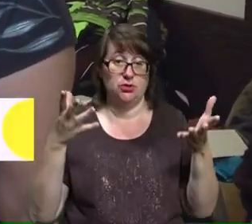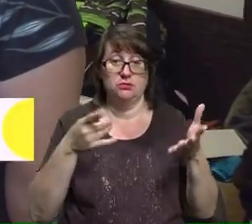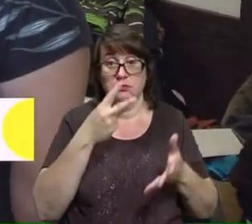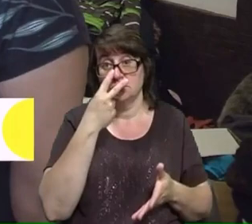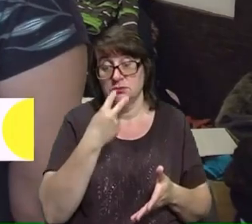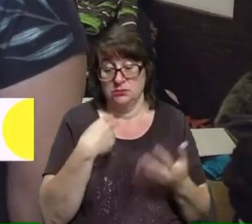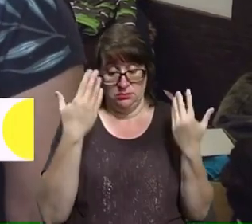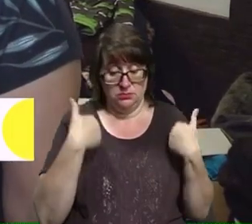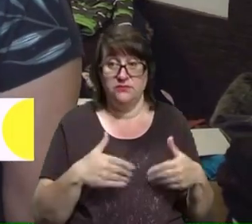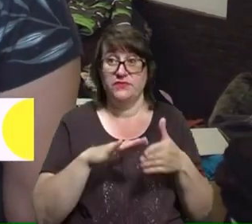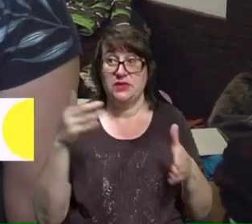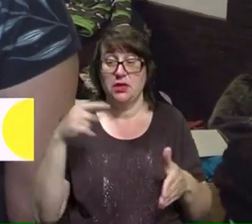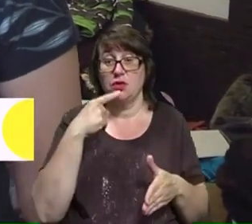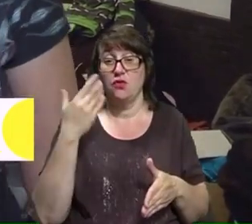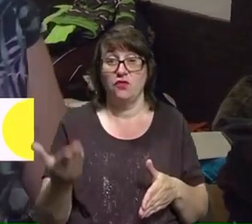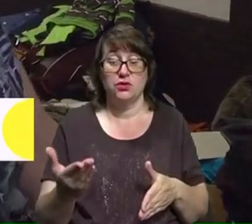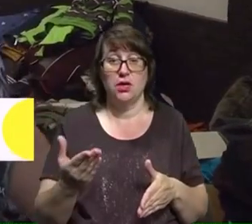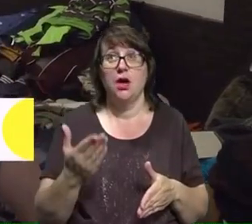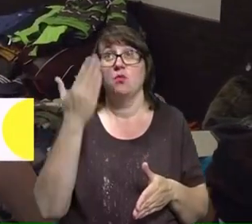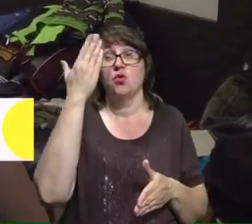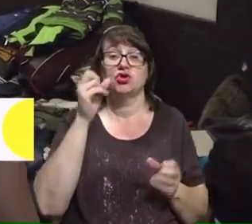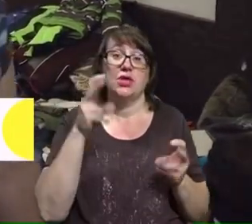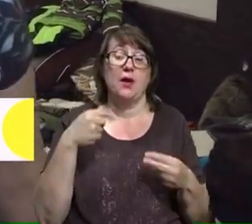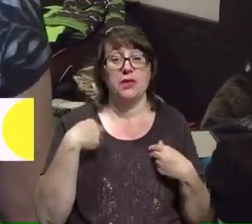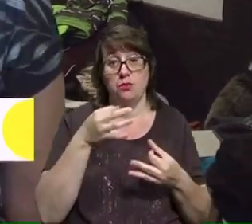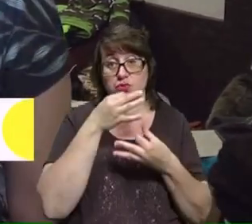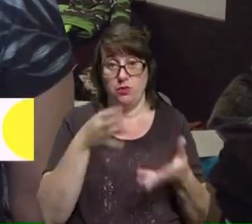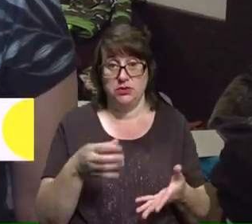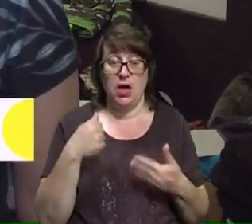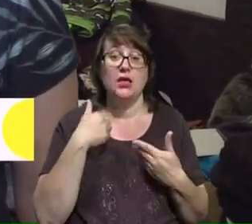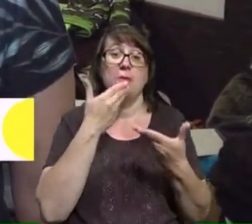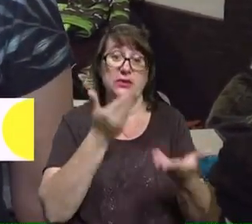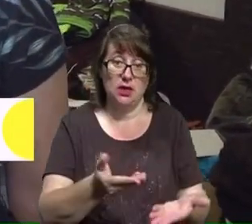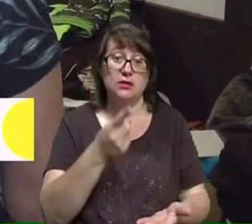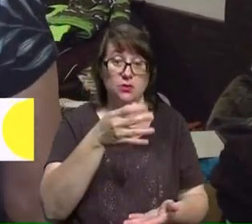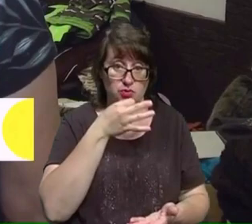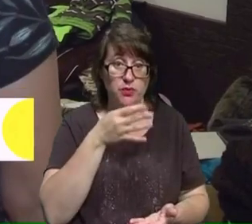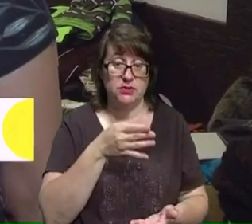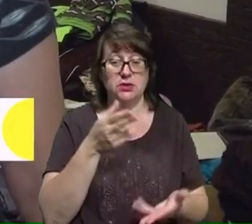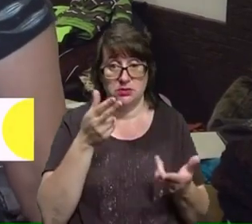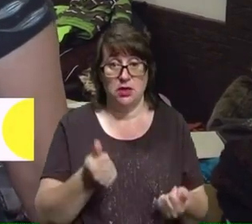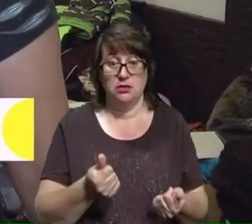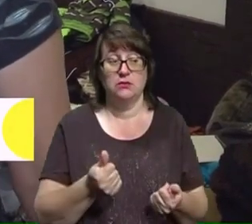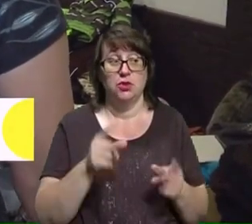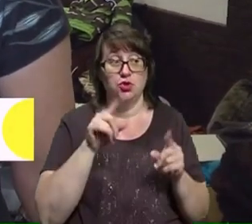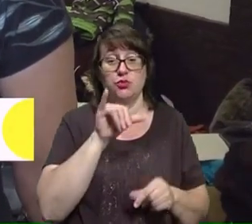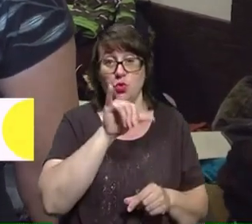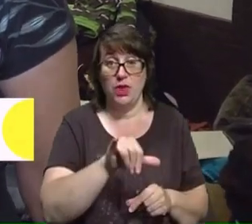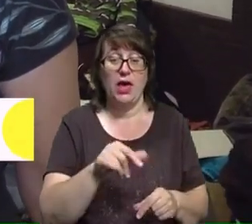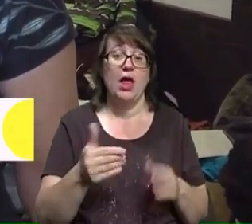дзеркало і каже: «Боже, як мені подобається!» Я питаю: «Подобається?» «Так». Тобто у неї нова емоція і